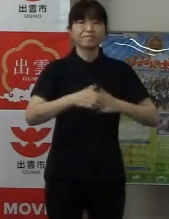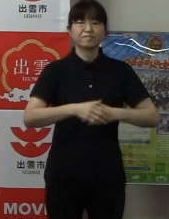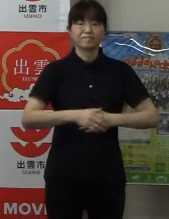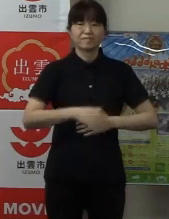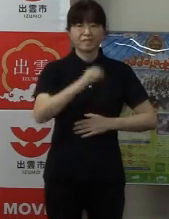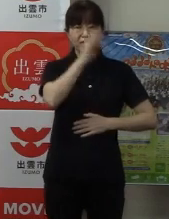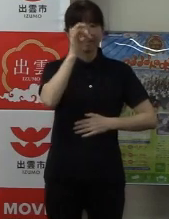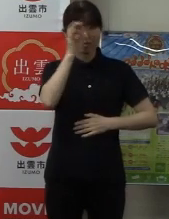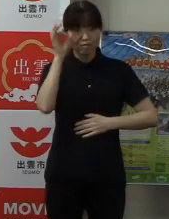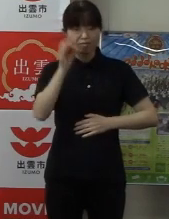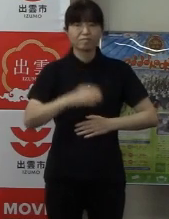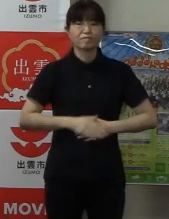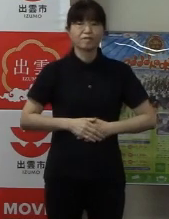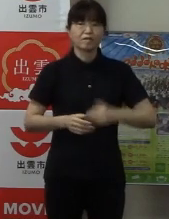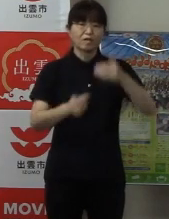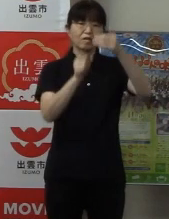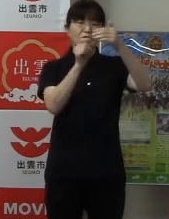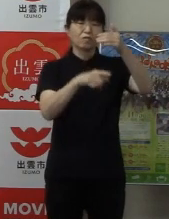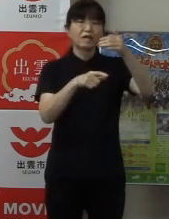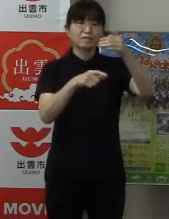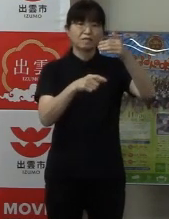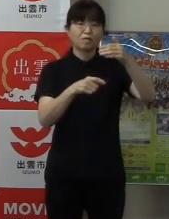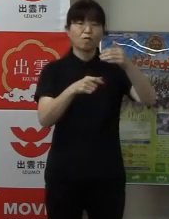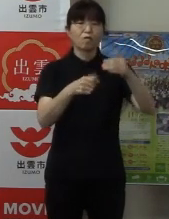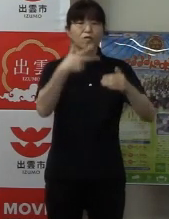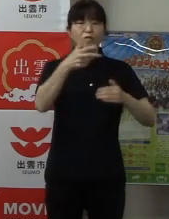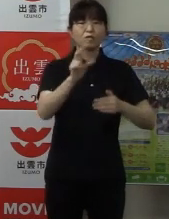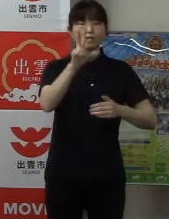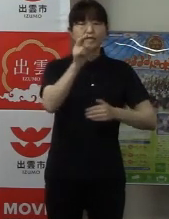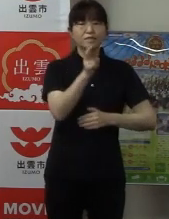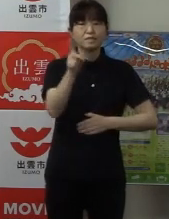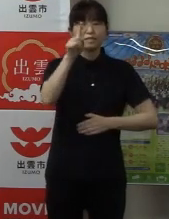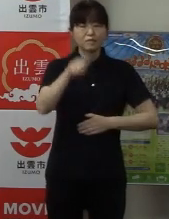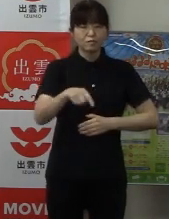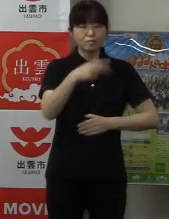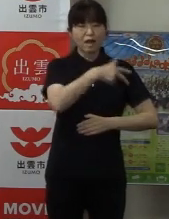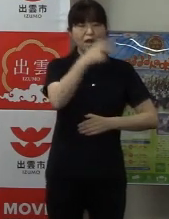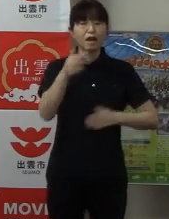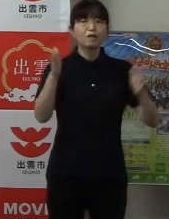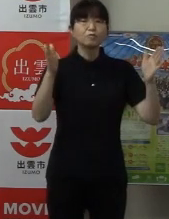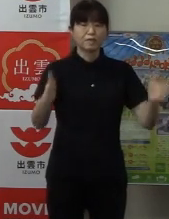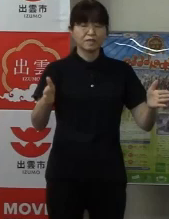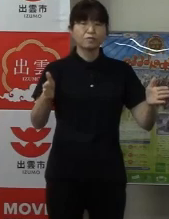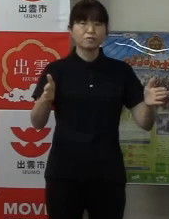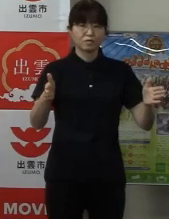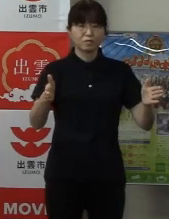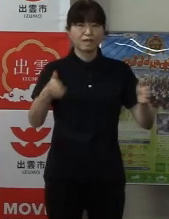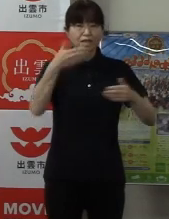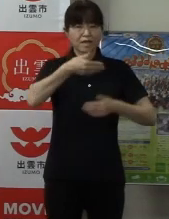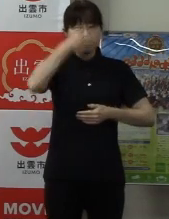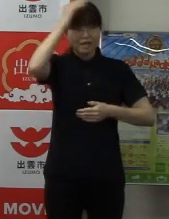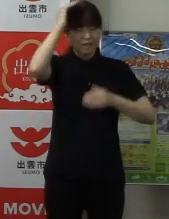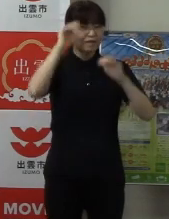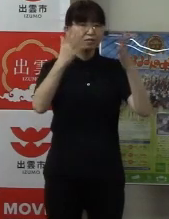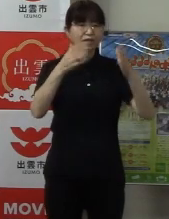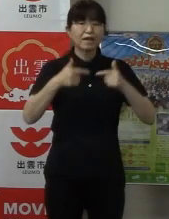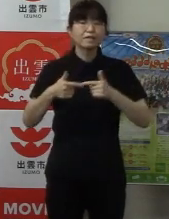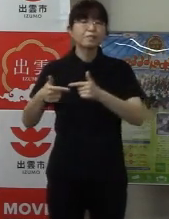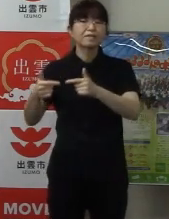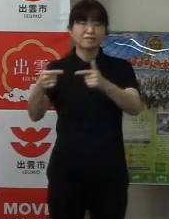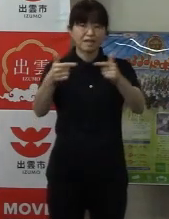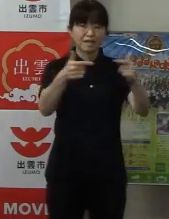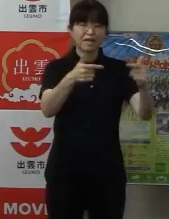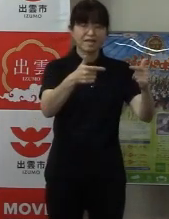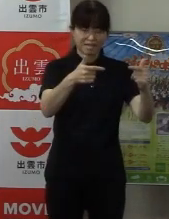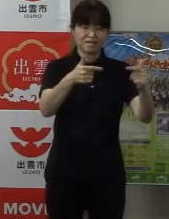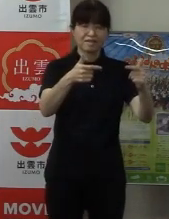。これは、9月のシルバーウィークの企画としてオープントップバスサンセット出雲号を運行いたします。